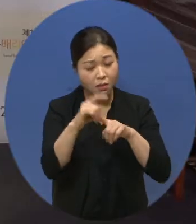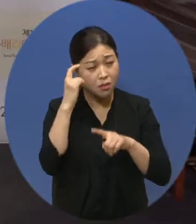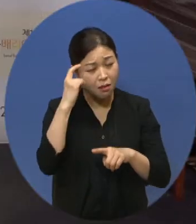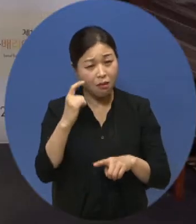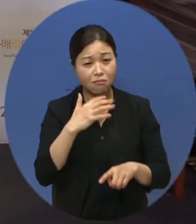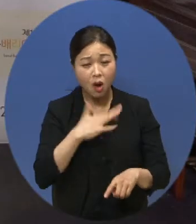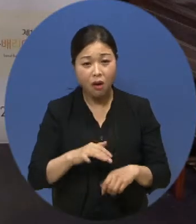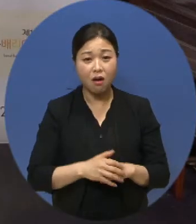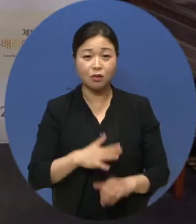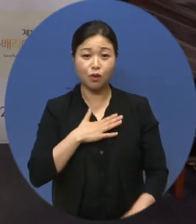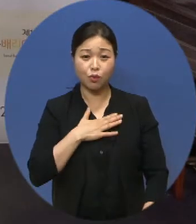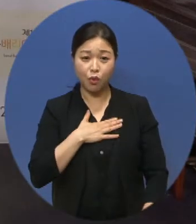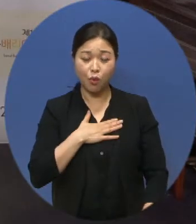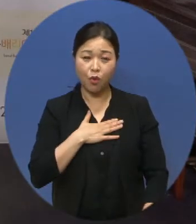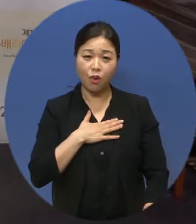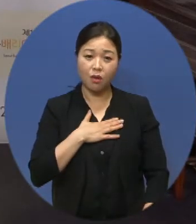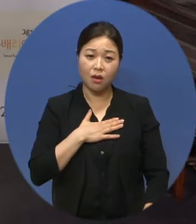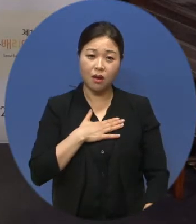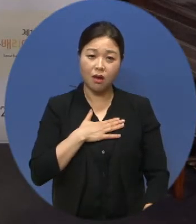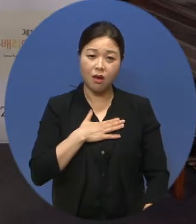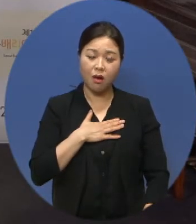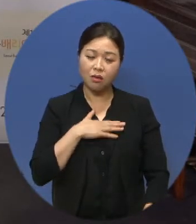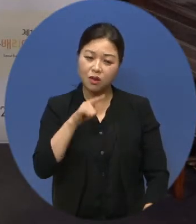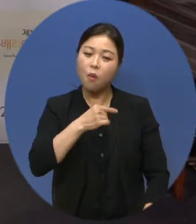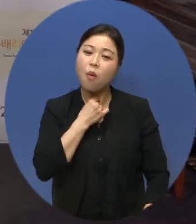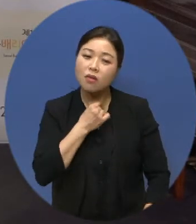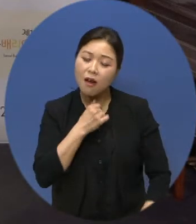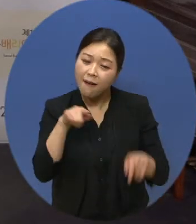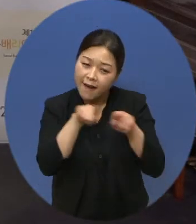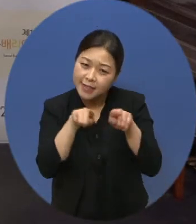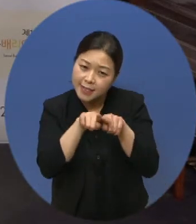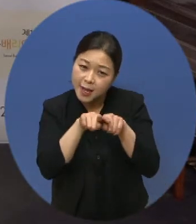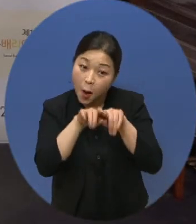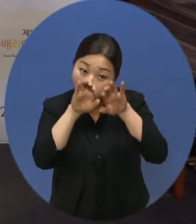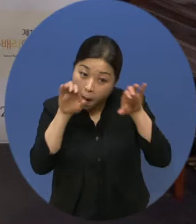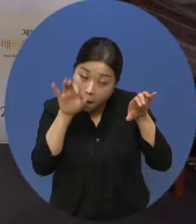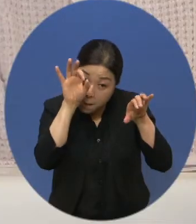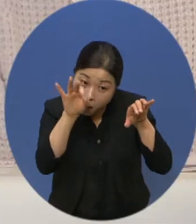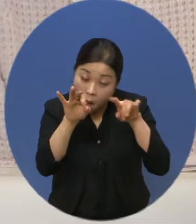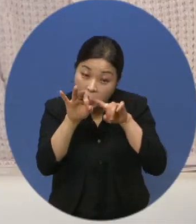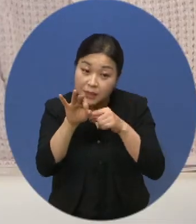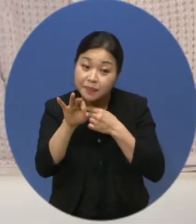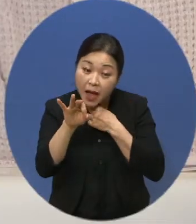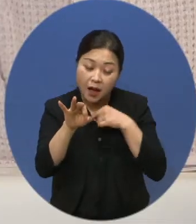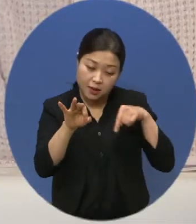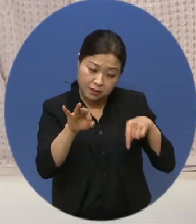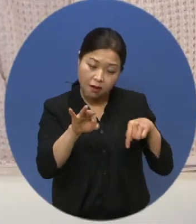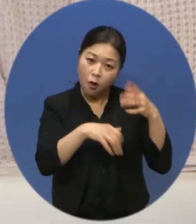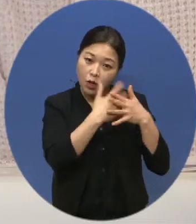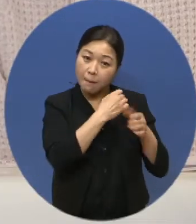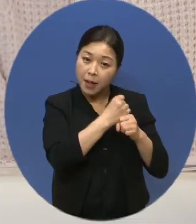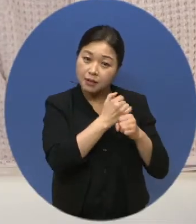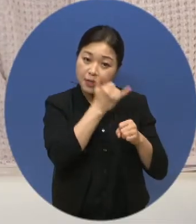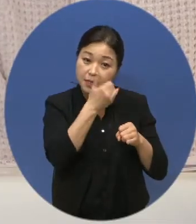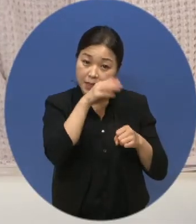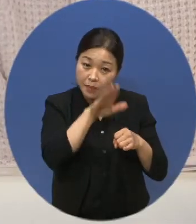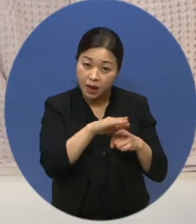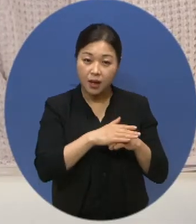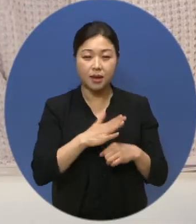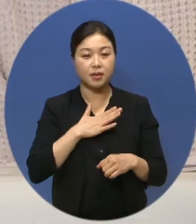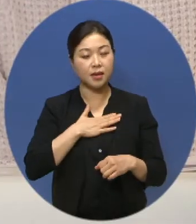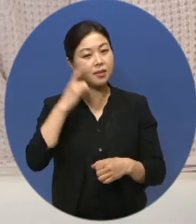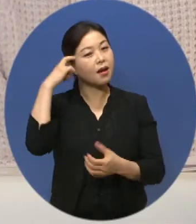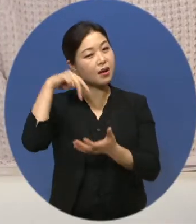저도 이제 이 사람의 어떤 욕망을 한번 같이 들여다봐 하는 마음으로 제 영화를 만들었지만 아직도 제가 좀 이렇게 시선이 이제